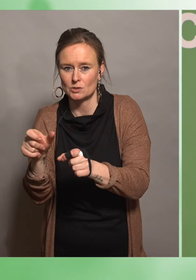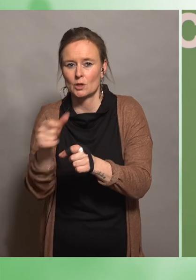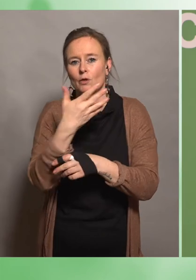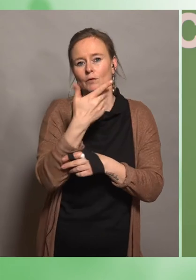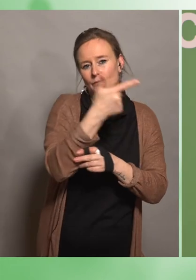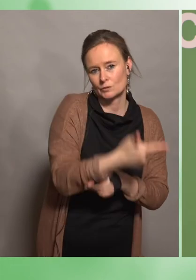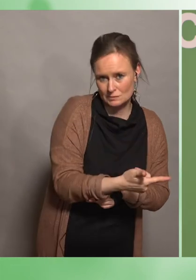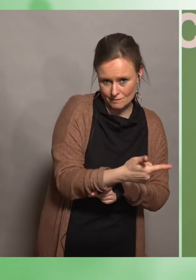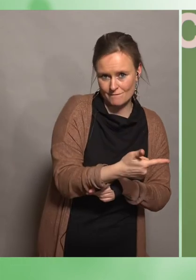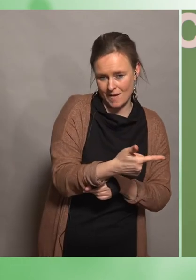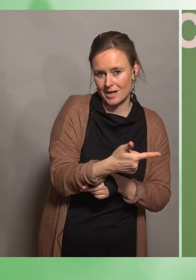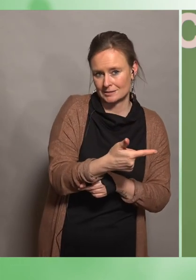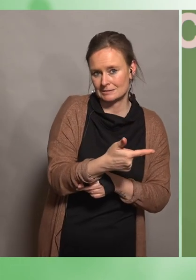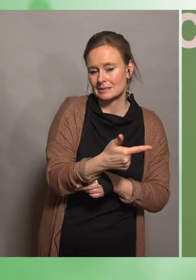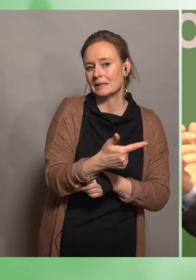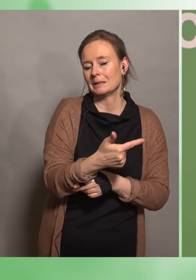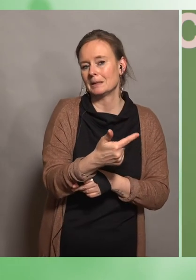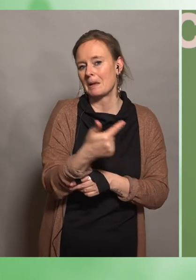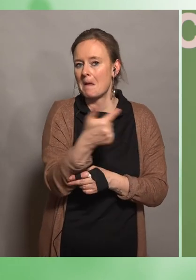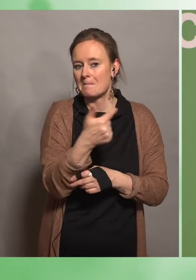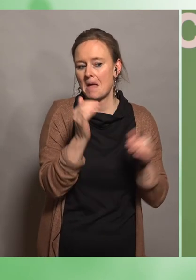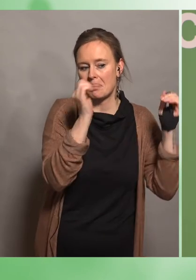aufgelöst worden, die anderen 5 quasi